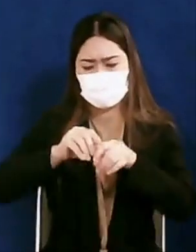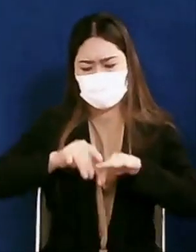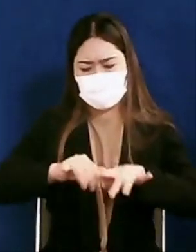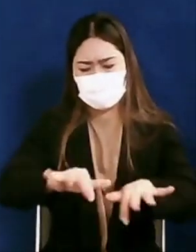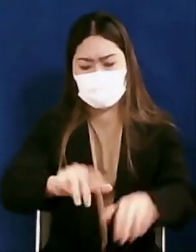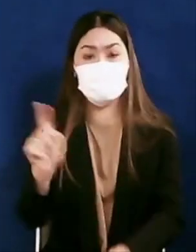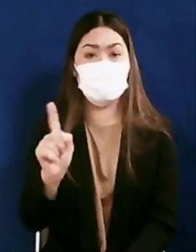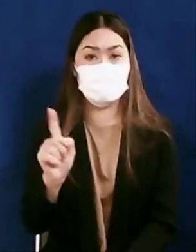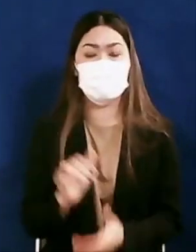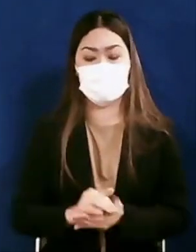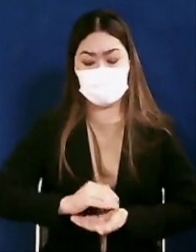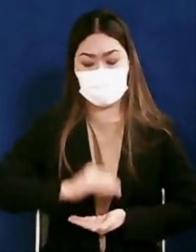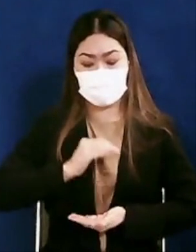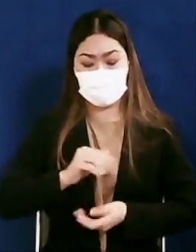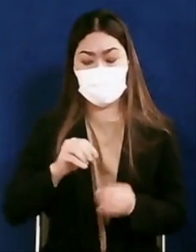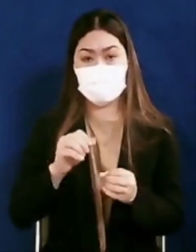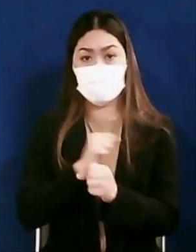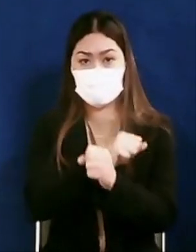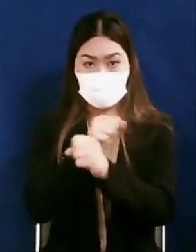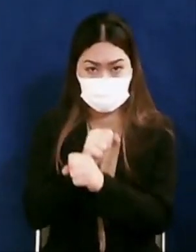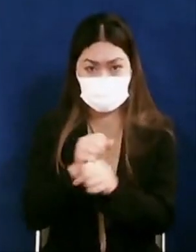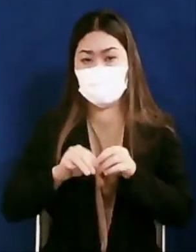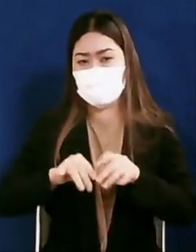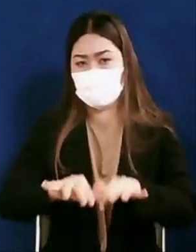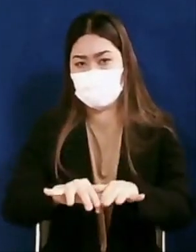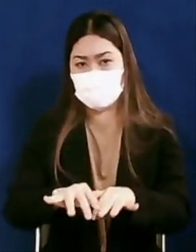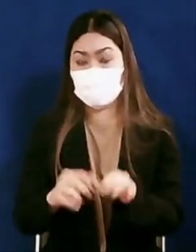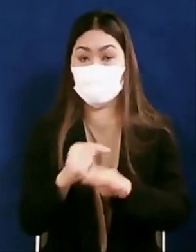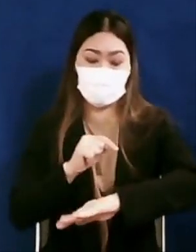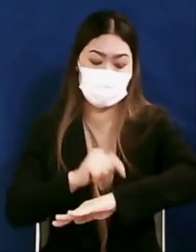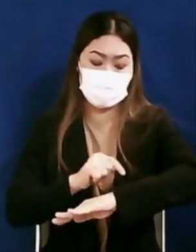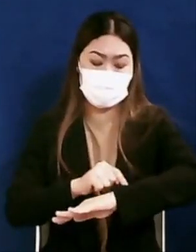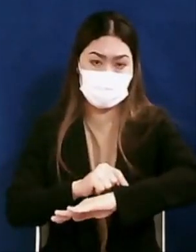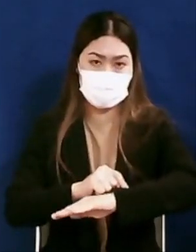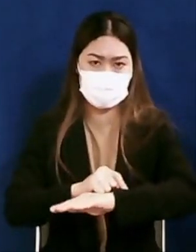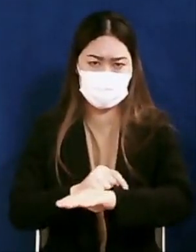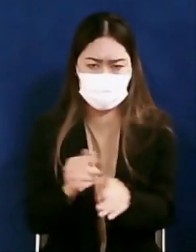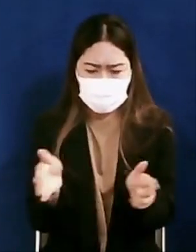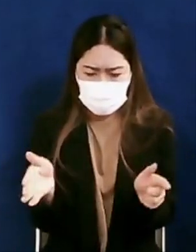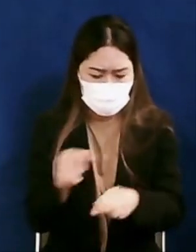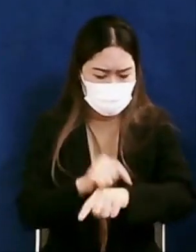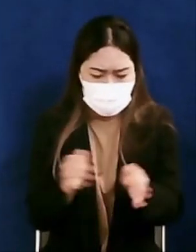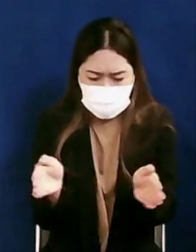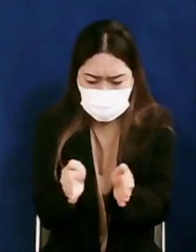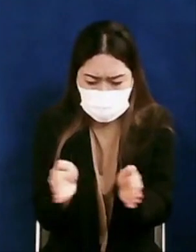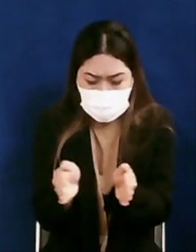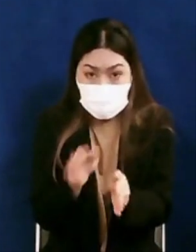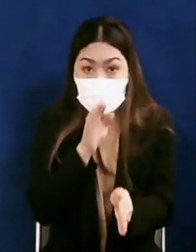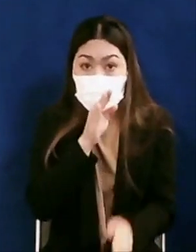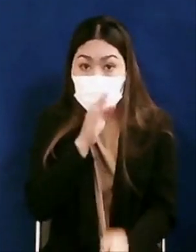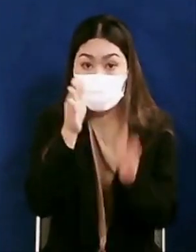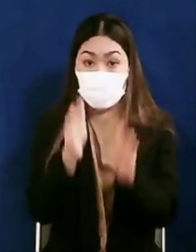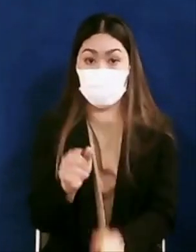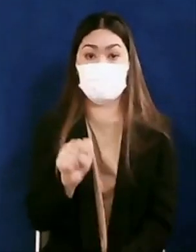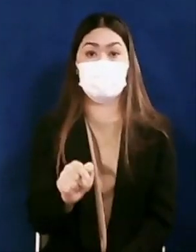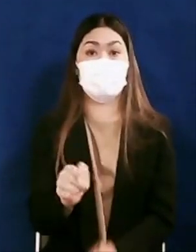ที่เรียกว่าแอนติบอดีเรื่องของเซอร์เวลแลนซ์เนี่ยต้องเก็บในช่วงเวลาที่แคบๆนะครับถ้าเราไปเอาคน